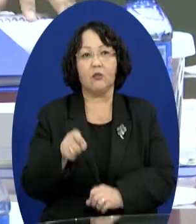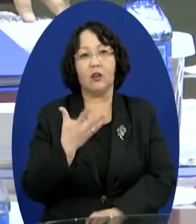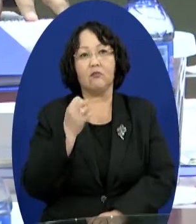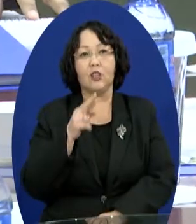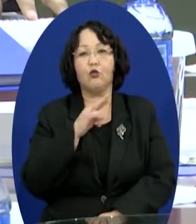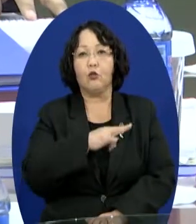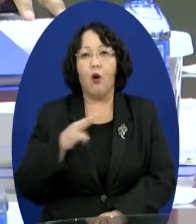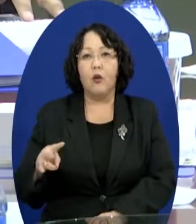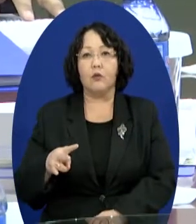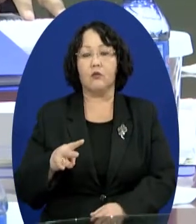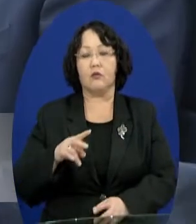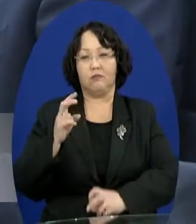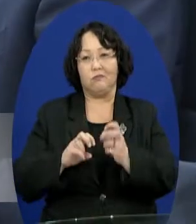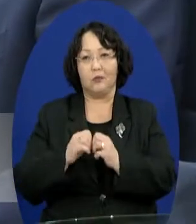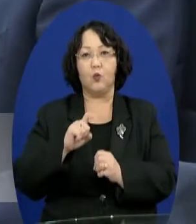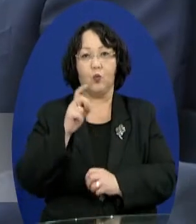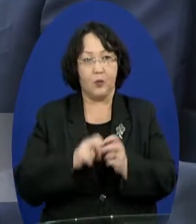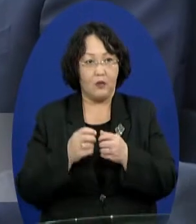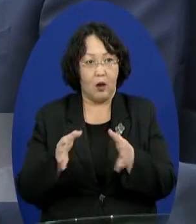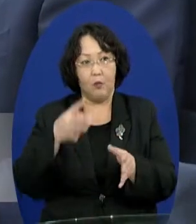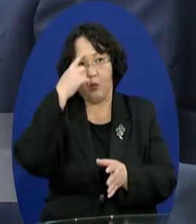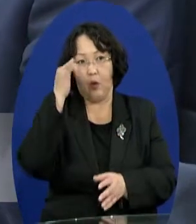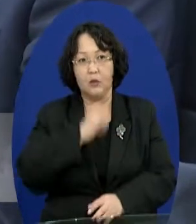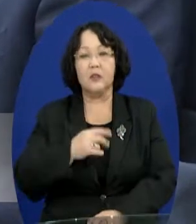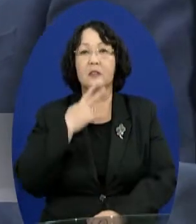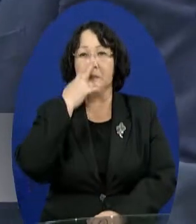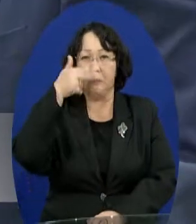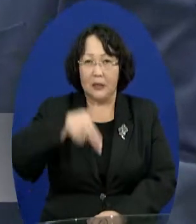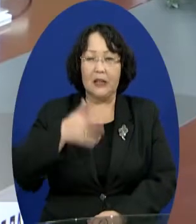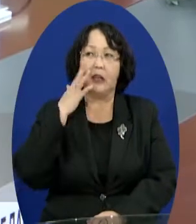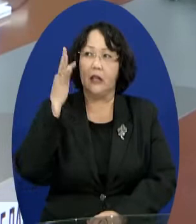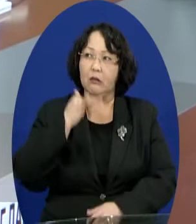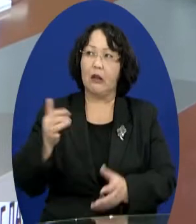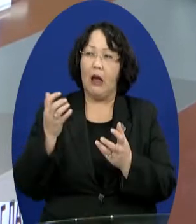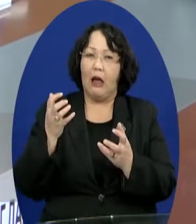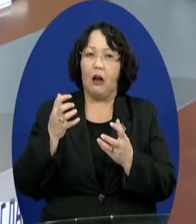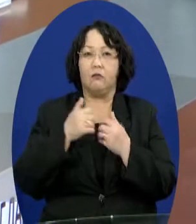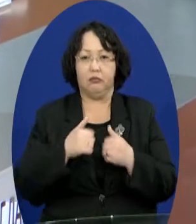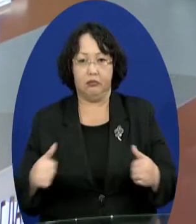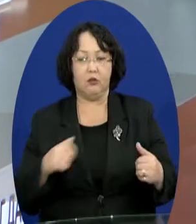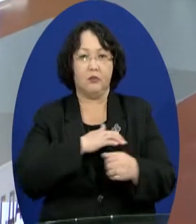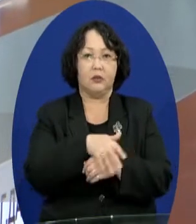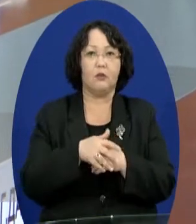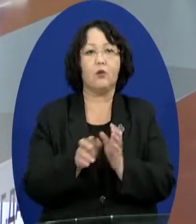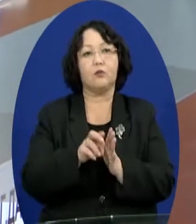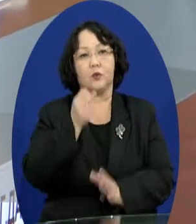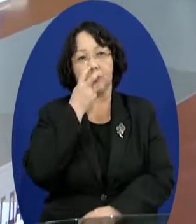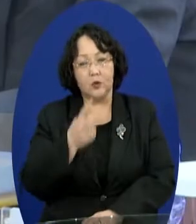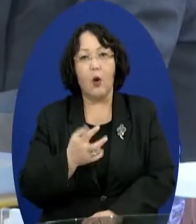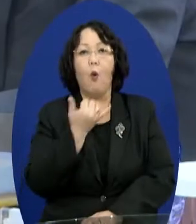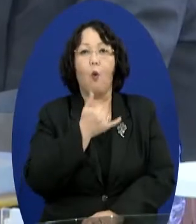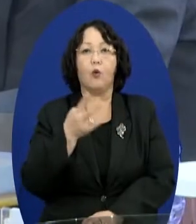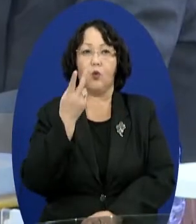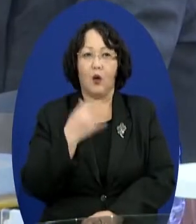хүчин чадалтай үйлдвэр ашиглалтанд орсноор манай улс шатхууны импортоос хараат байдлаас гарах боломж бүрдэнэ гэж тооцож байна. Цаашид энэ мэтээр ялангуяа уул